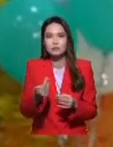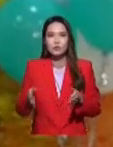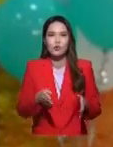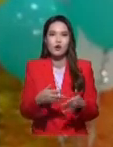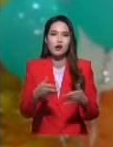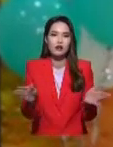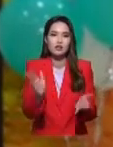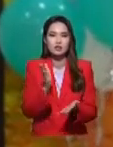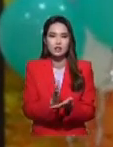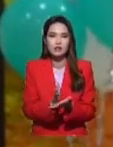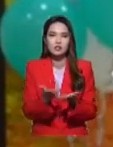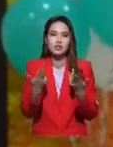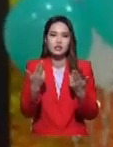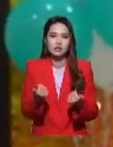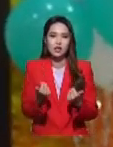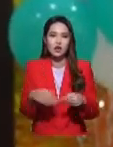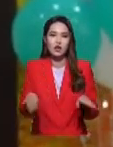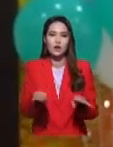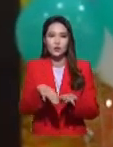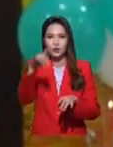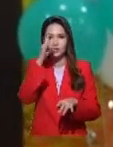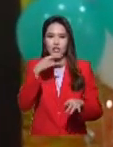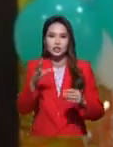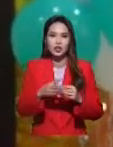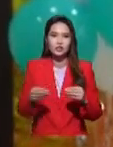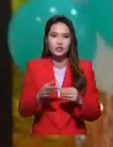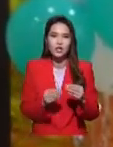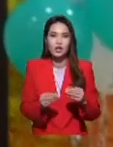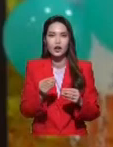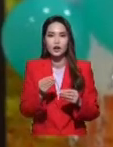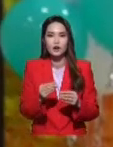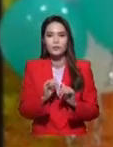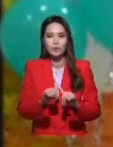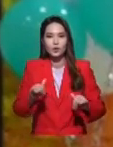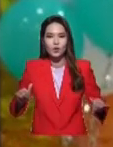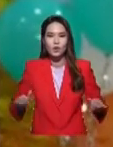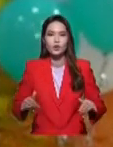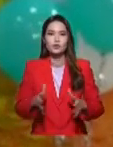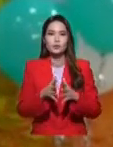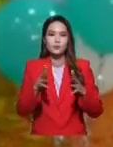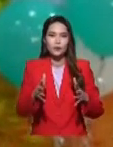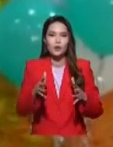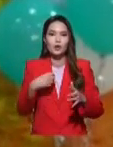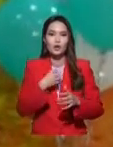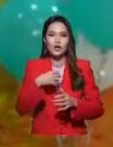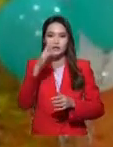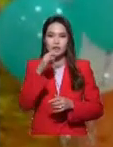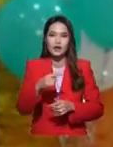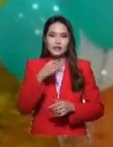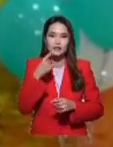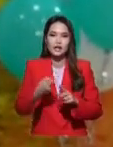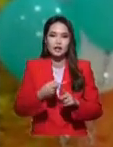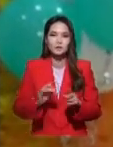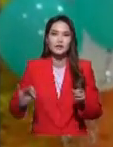Әрине, кен байтақ қазақ жерінің қай түпкірінде туса да, бұл азаматшаның есімі